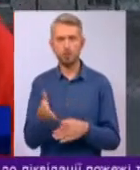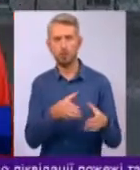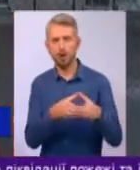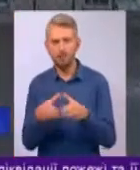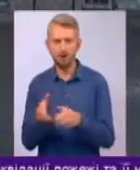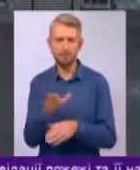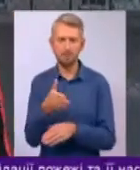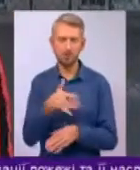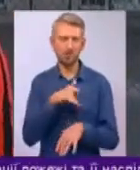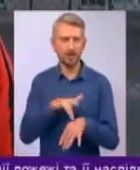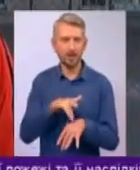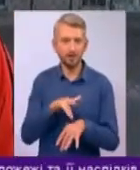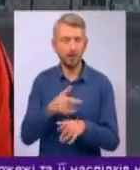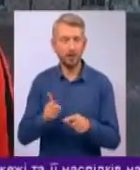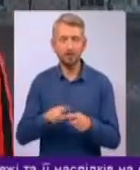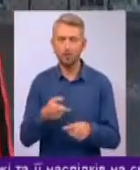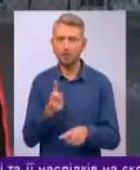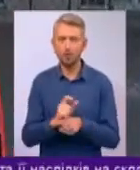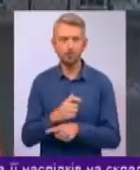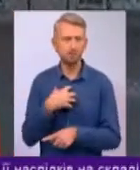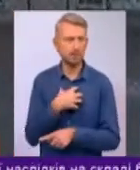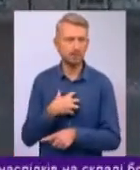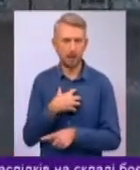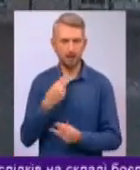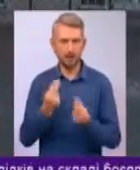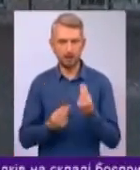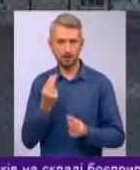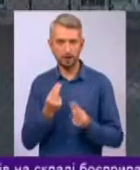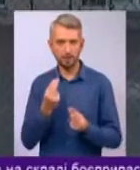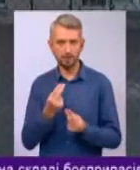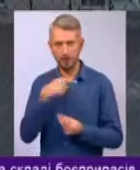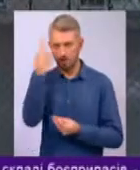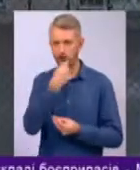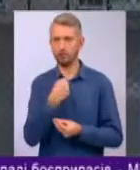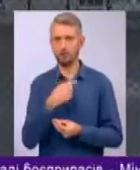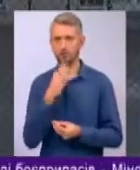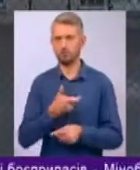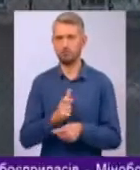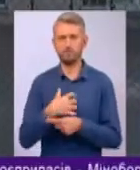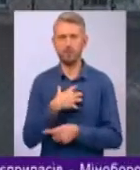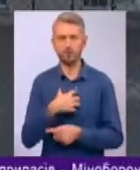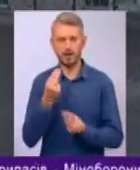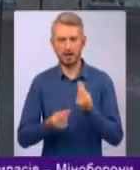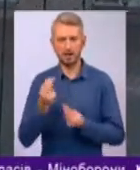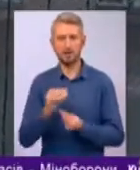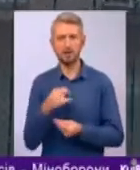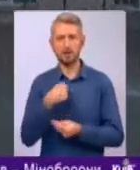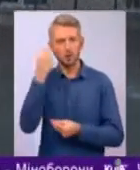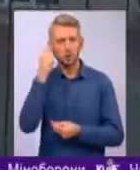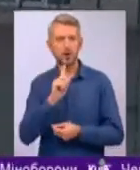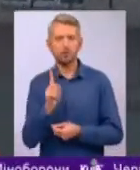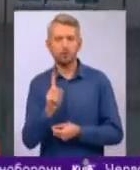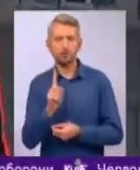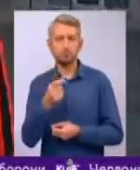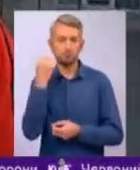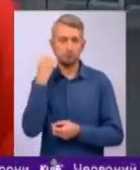между фанатами. Это для нас очень принципиальная будет игра, и лично, скажем, для меня тоже будет принципиальная игра. И я думаю, что ну,